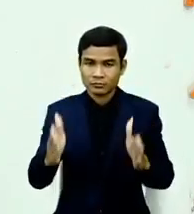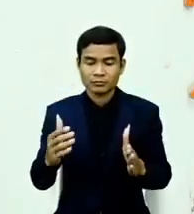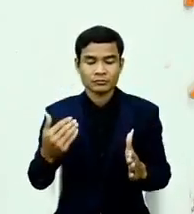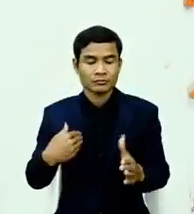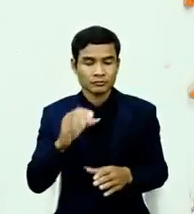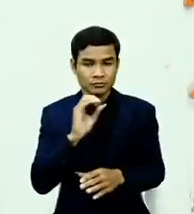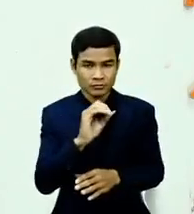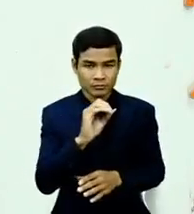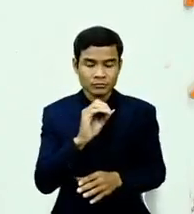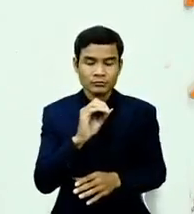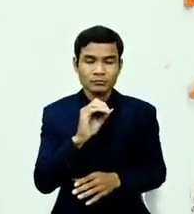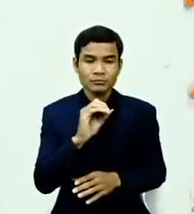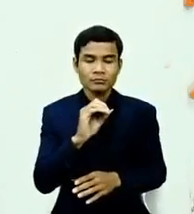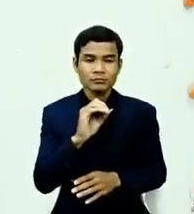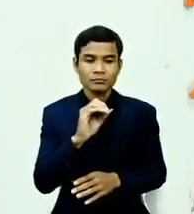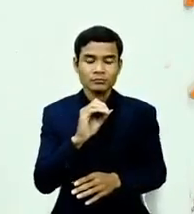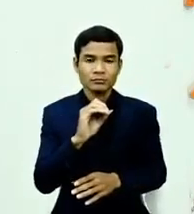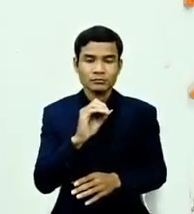0